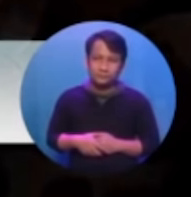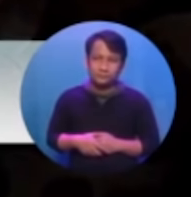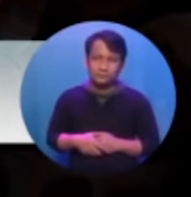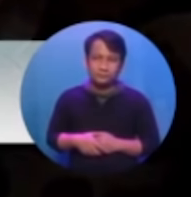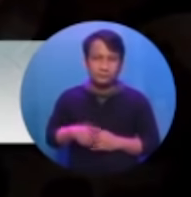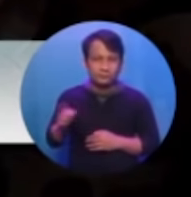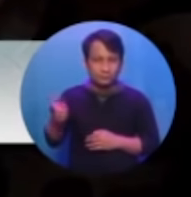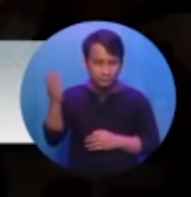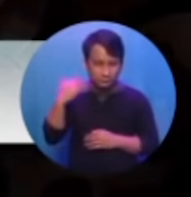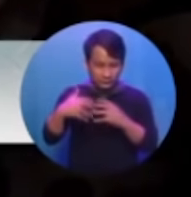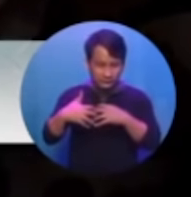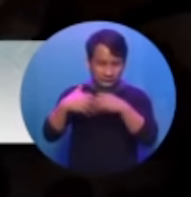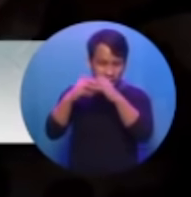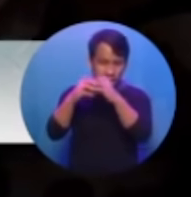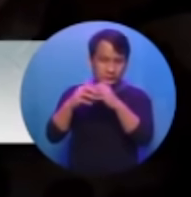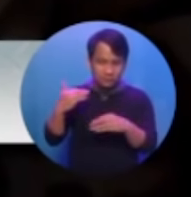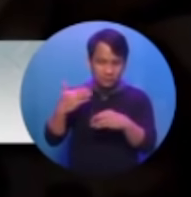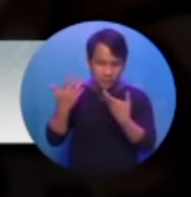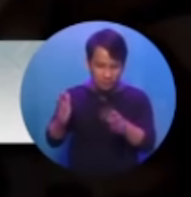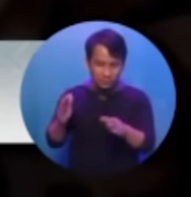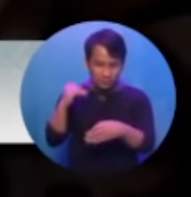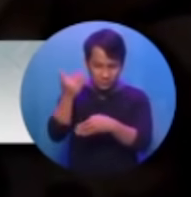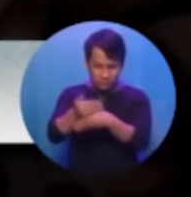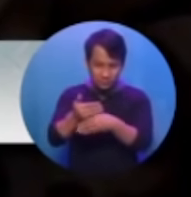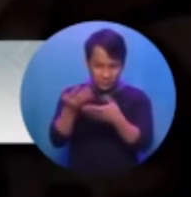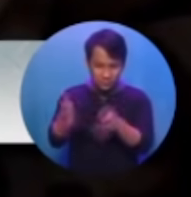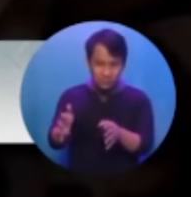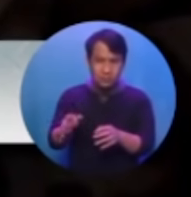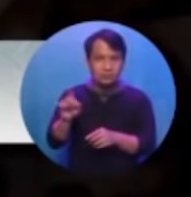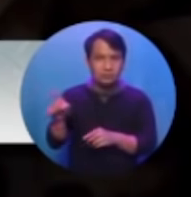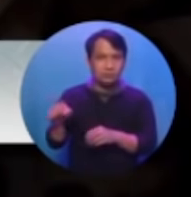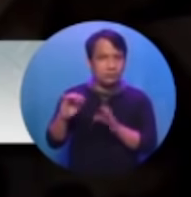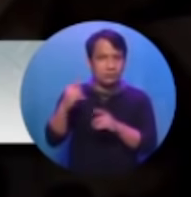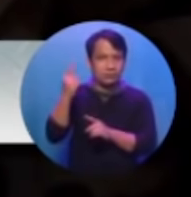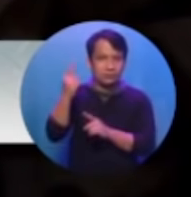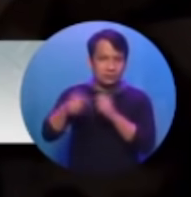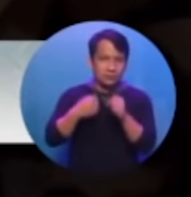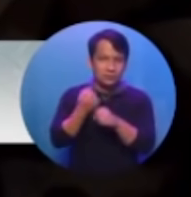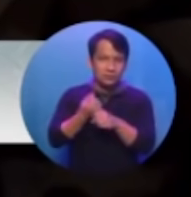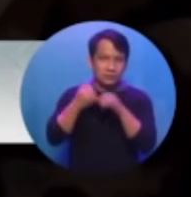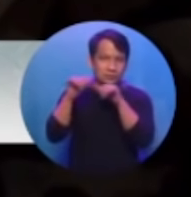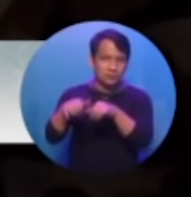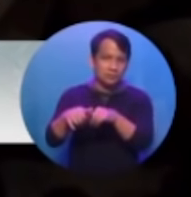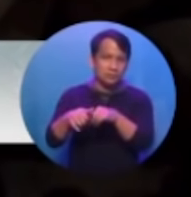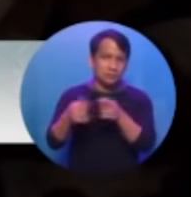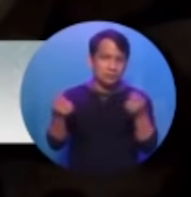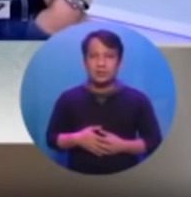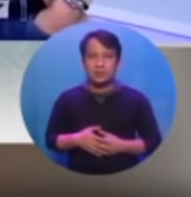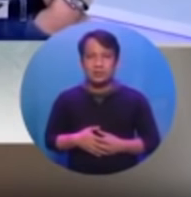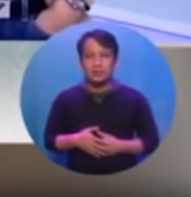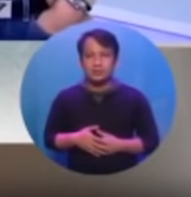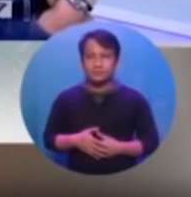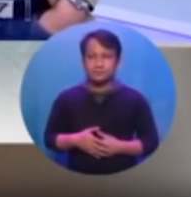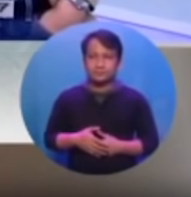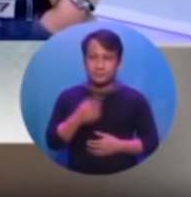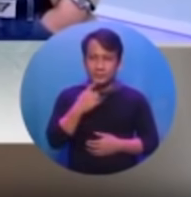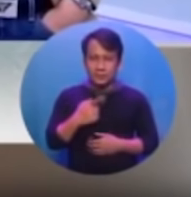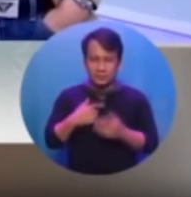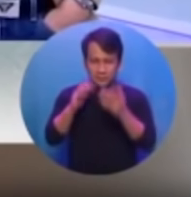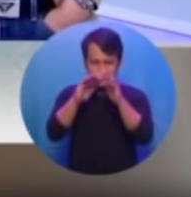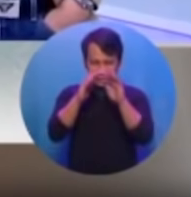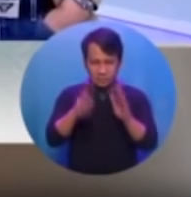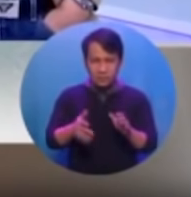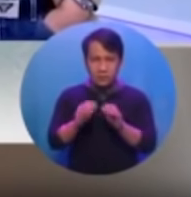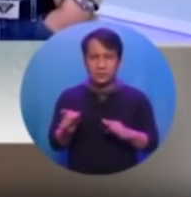ginawa po yun nung after mag-lockdown po. Wala pa po kaming isang taon dun sa bahay po namin ngayon na pinangyarihan. May mga netizens na nagsasabi